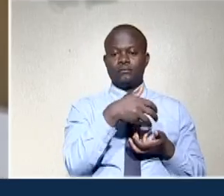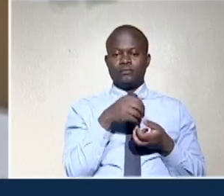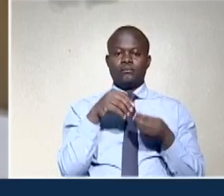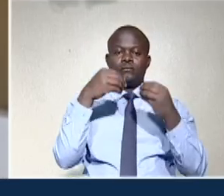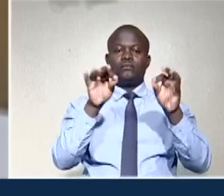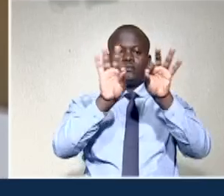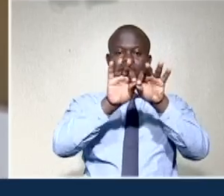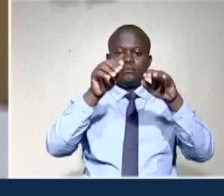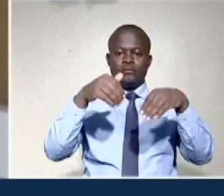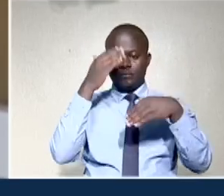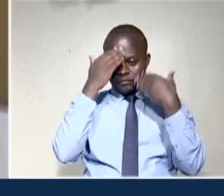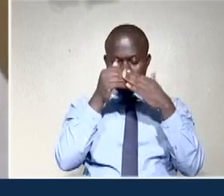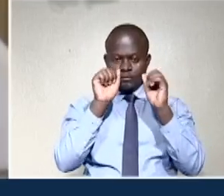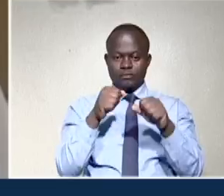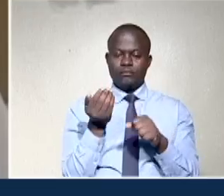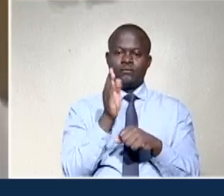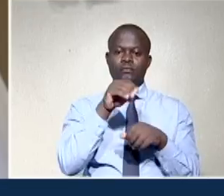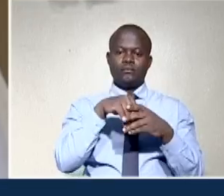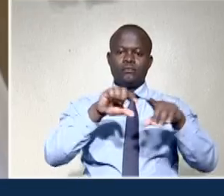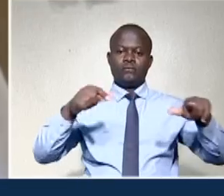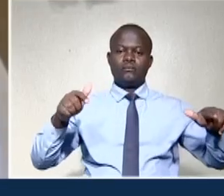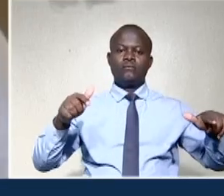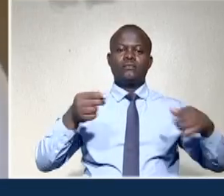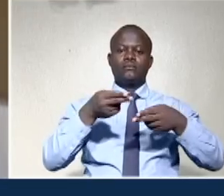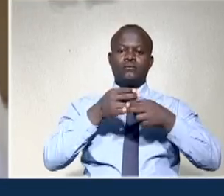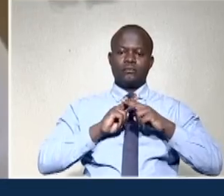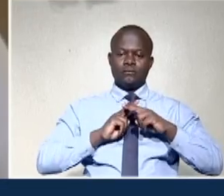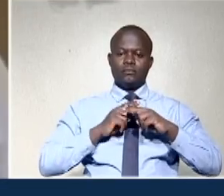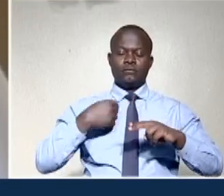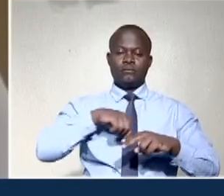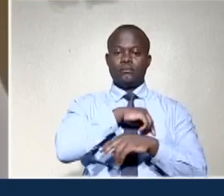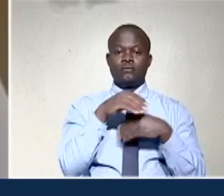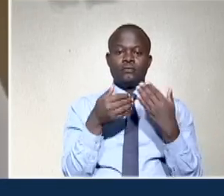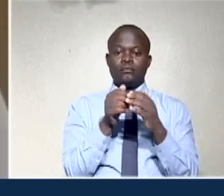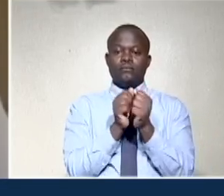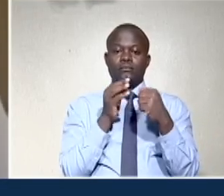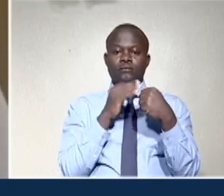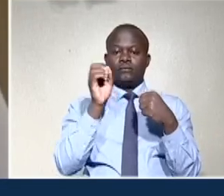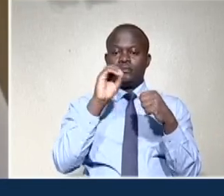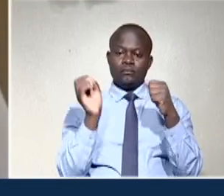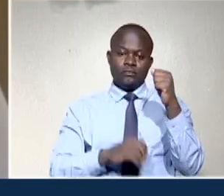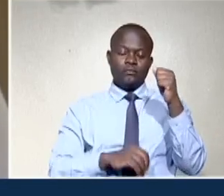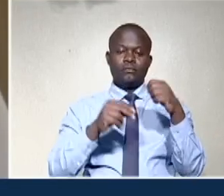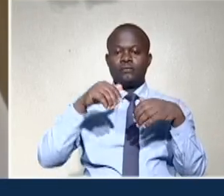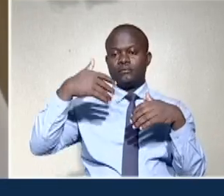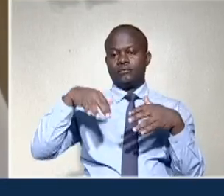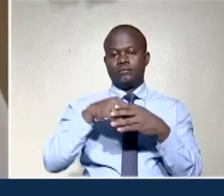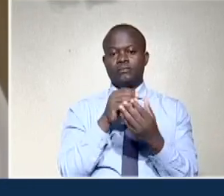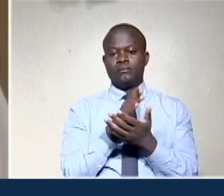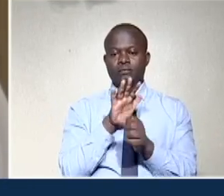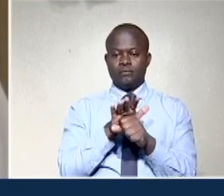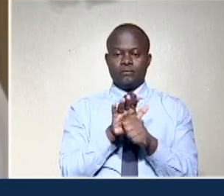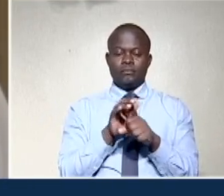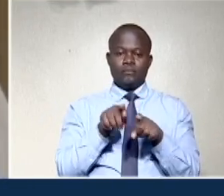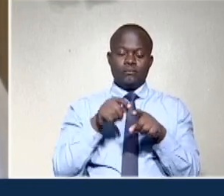ku muhinzi kugira ngo azabashe gusubira mu murimo. Kredi ya 18 ku ijana irahenze mu by'ukuri.